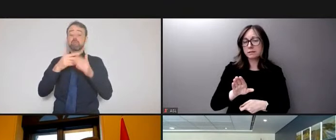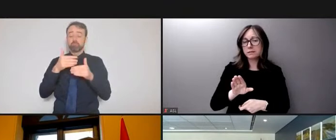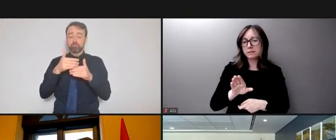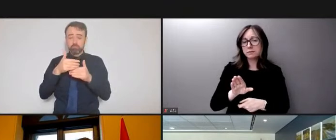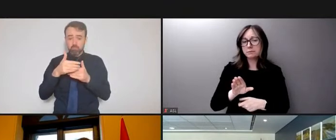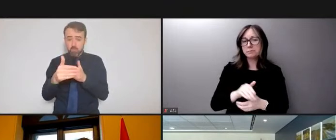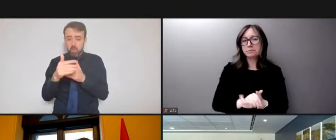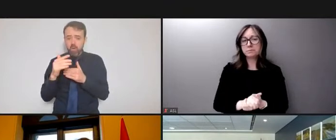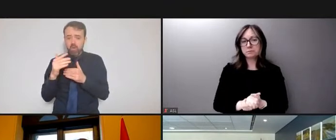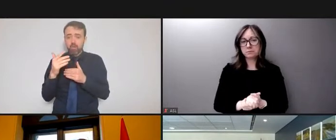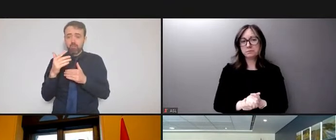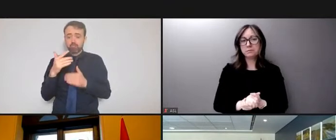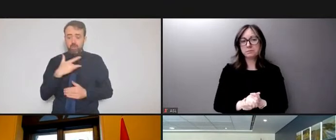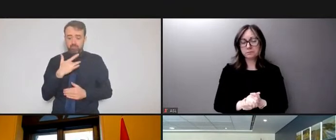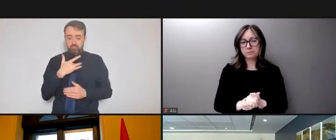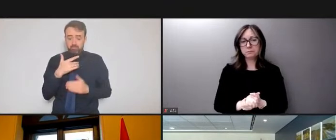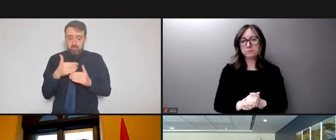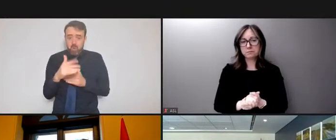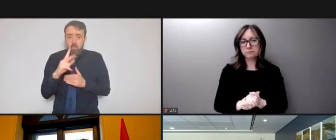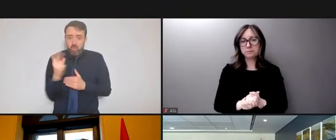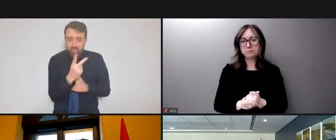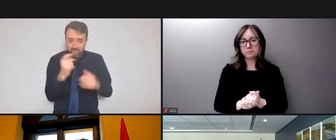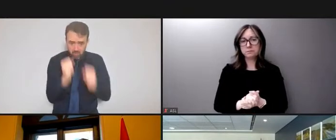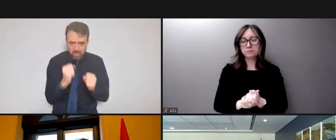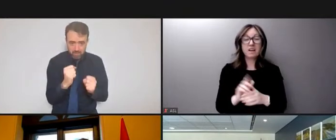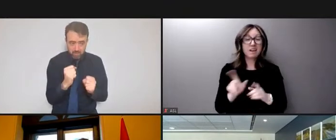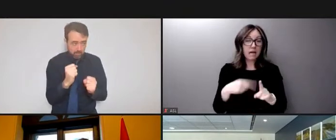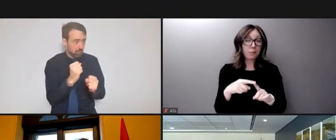vite possible.